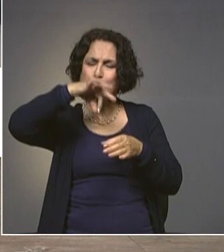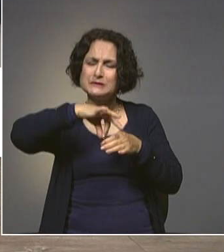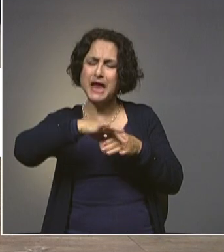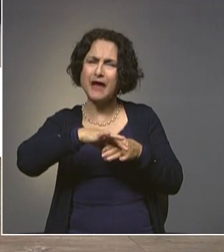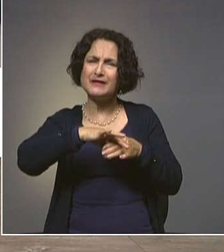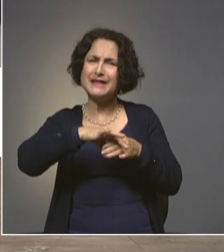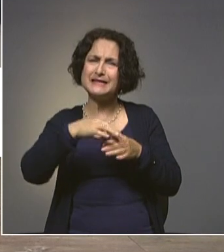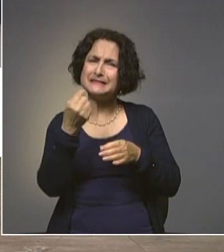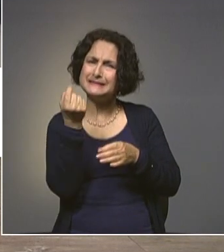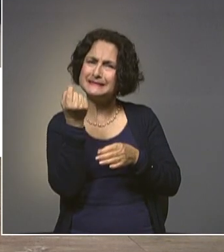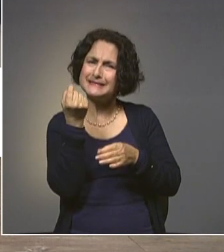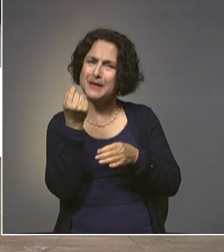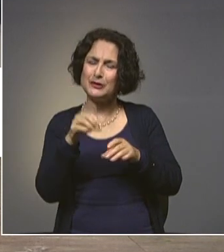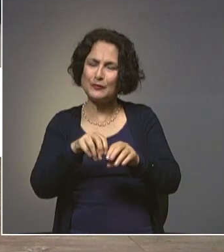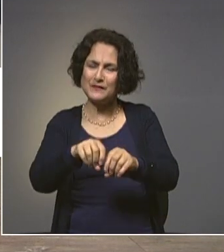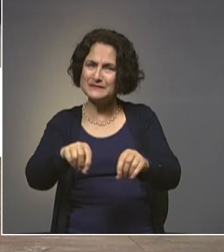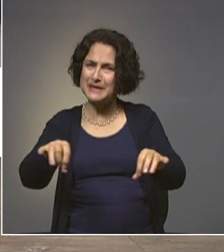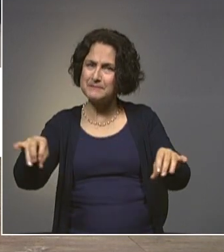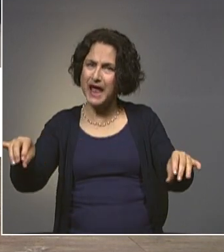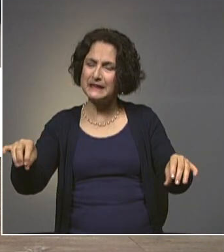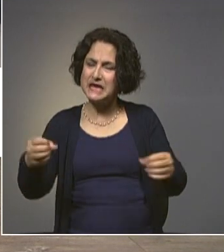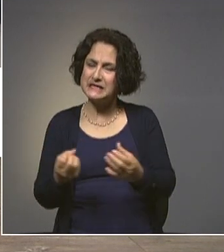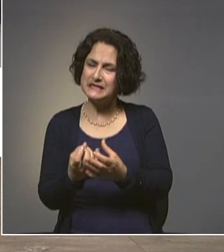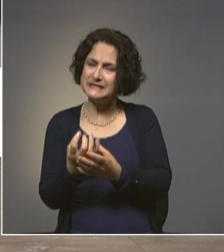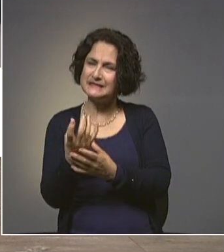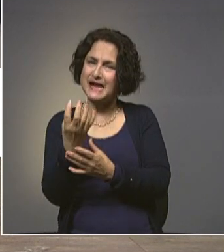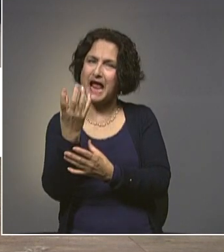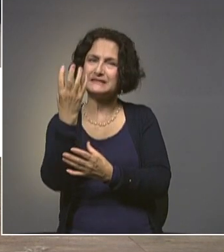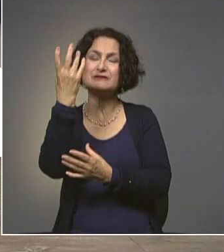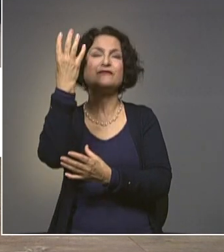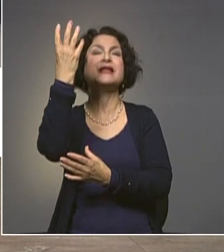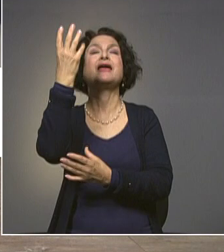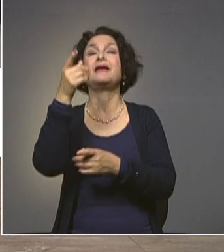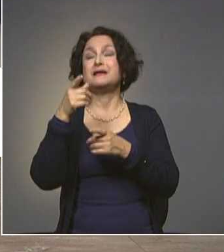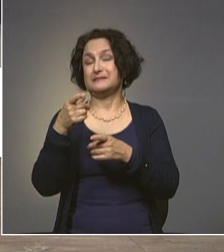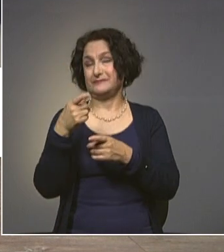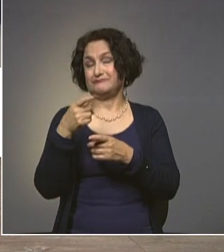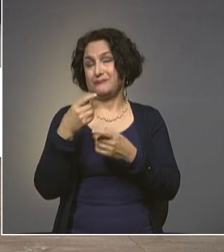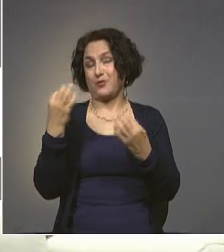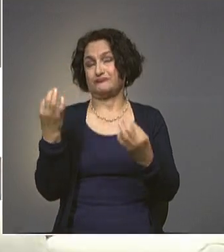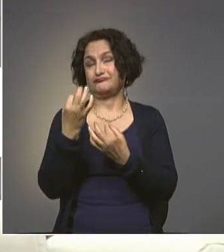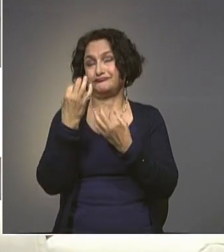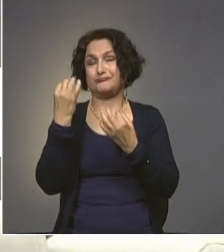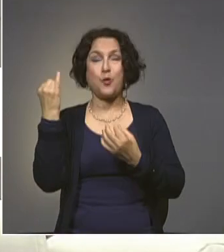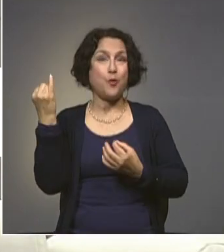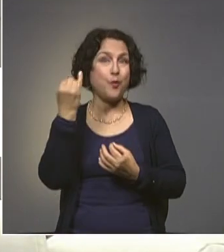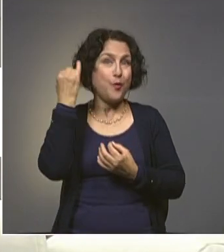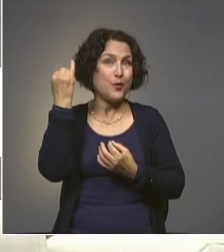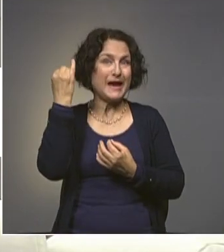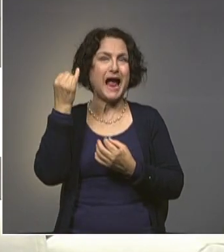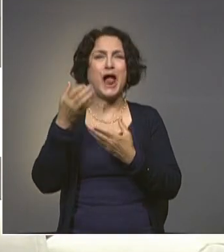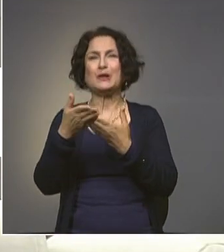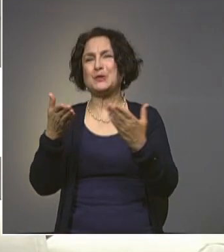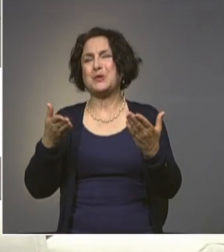земята, израстването на едно уникално за вида си, дори за вида си, по особен начин уникално с виолетова